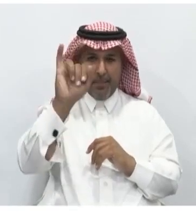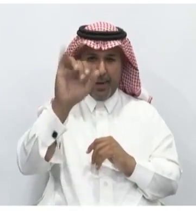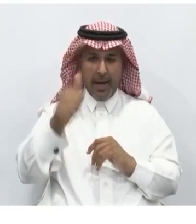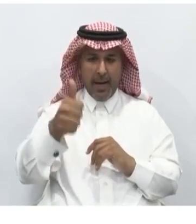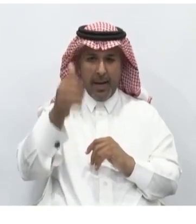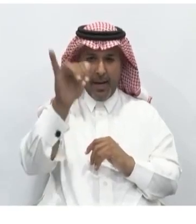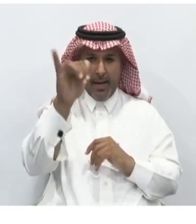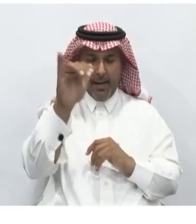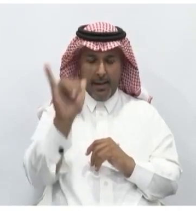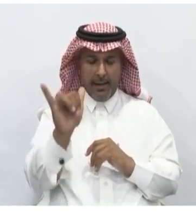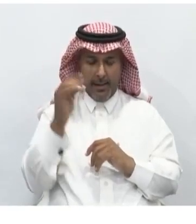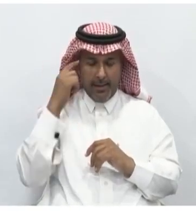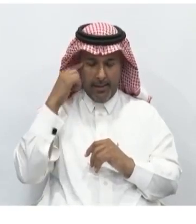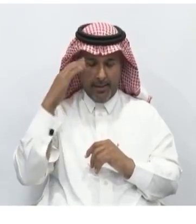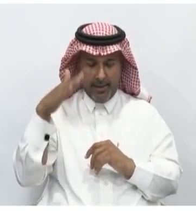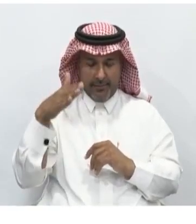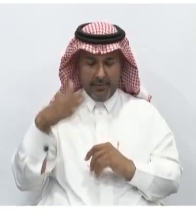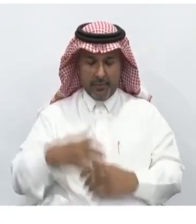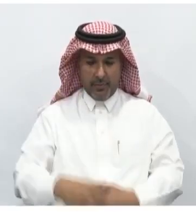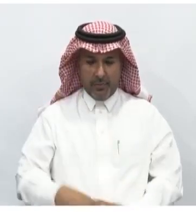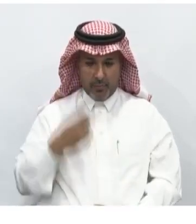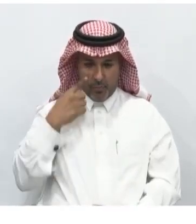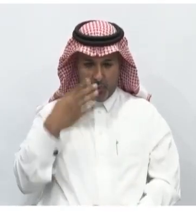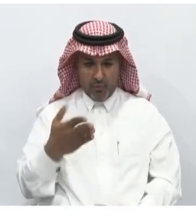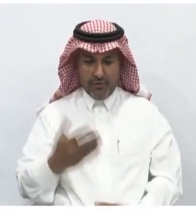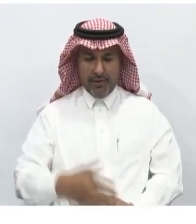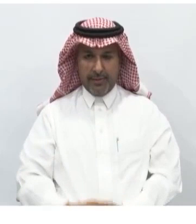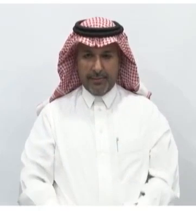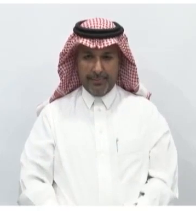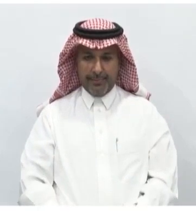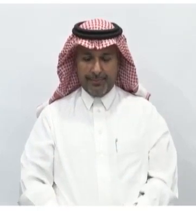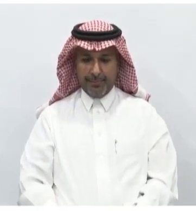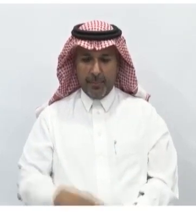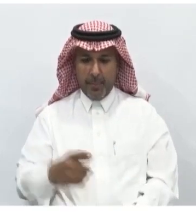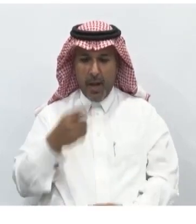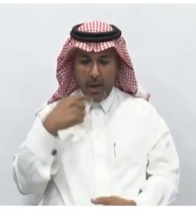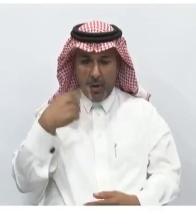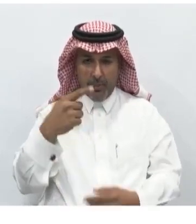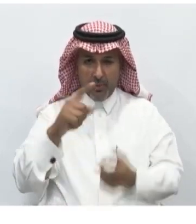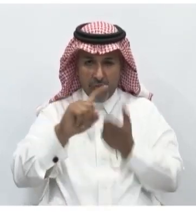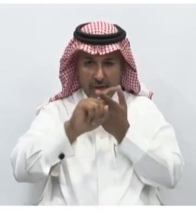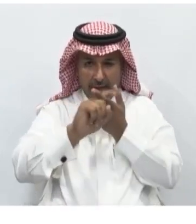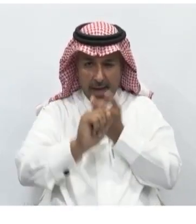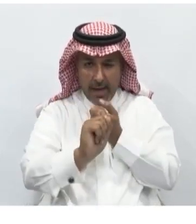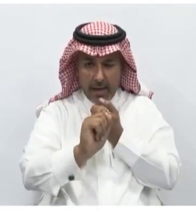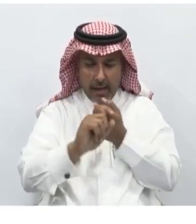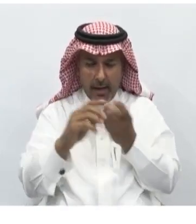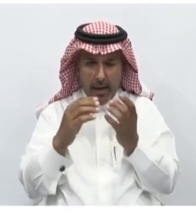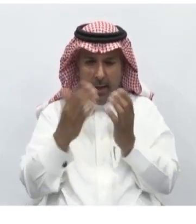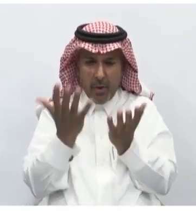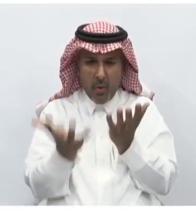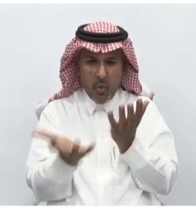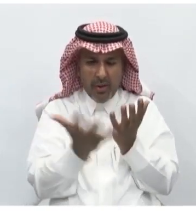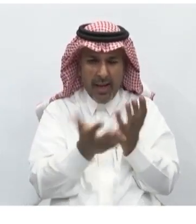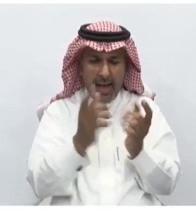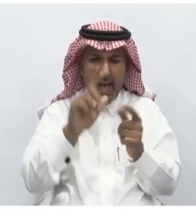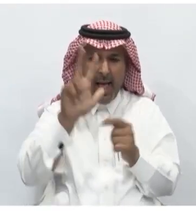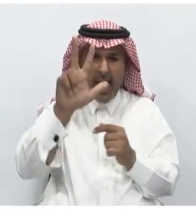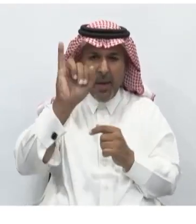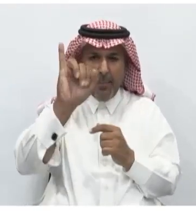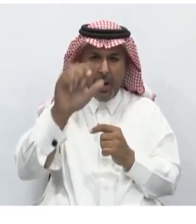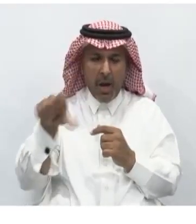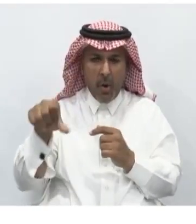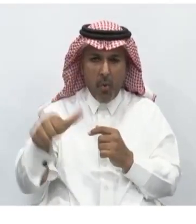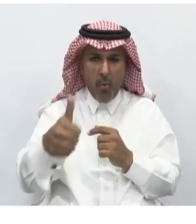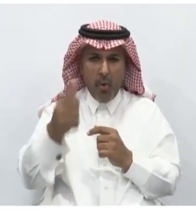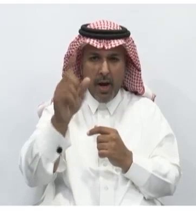العامة لنسترجعها معاً يا طلابي تؤكد العلاقات بين كتل المواد المتفاعلة والناتجة في